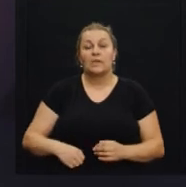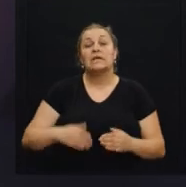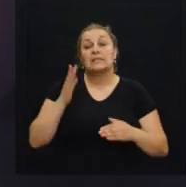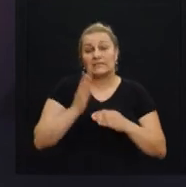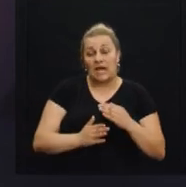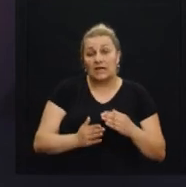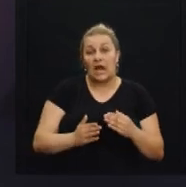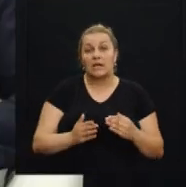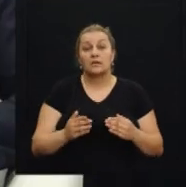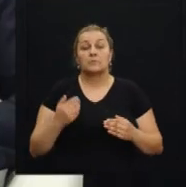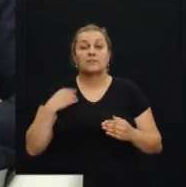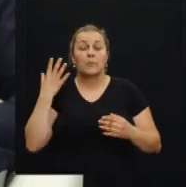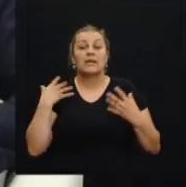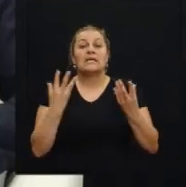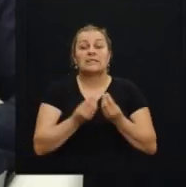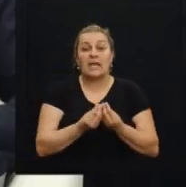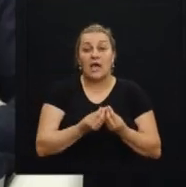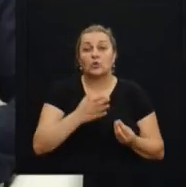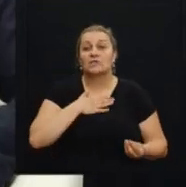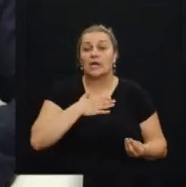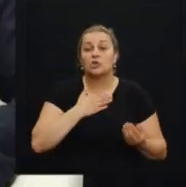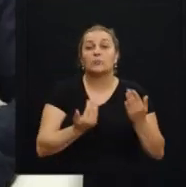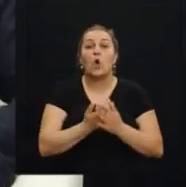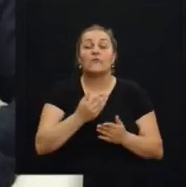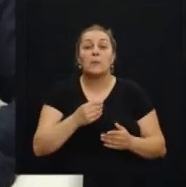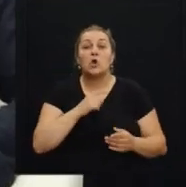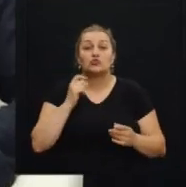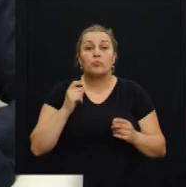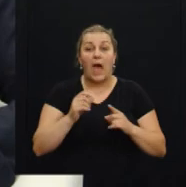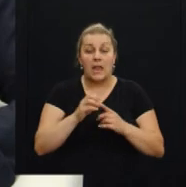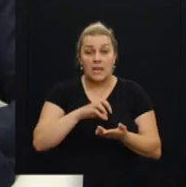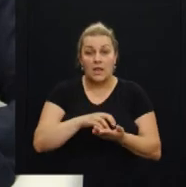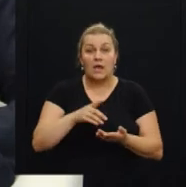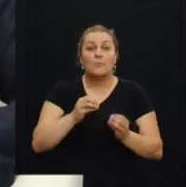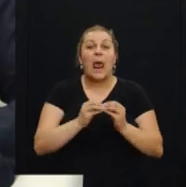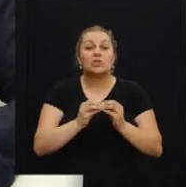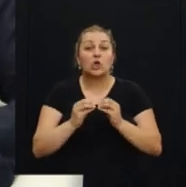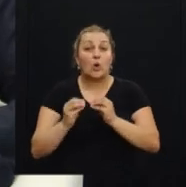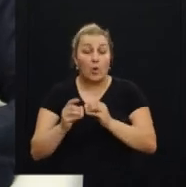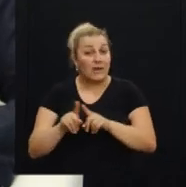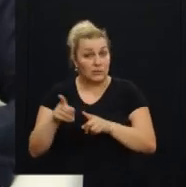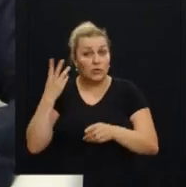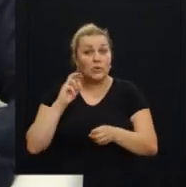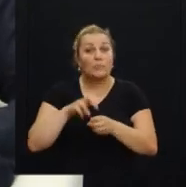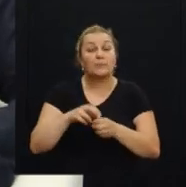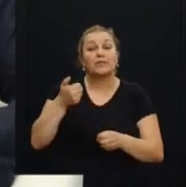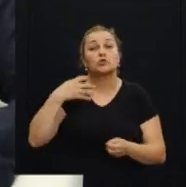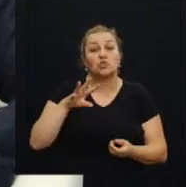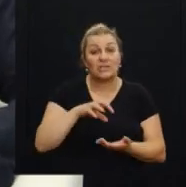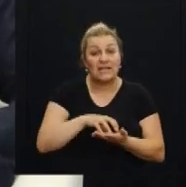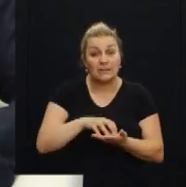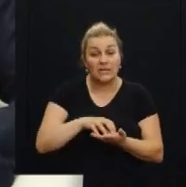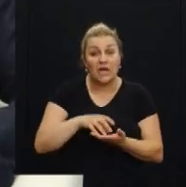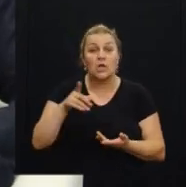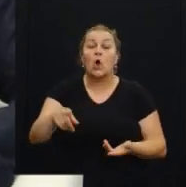Evo, za kraj, nedavno smo bili zajedno i sa našim novim županom, gospodinom Blaženkom Bobanom, također pripadnikom 114. brigade. Rekao je,